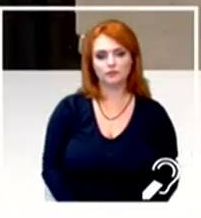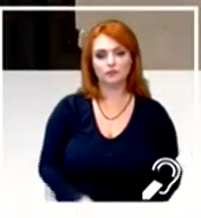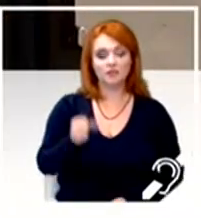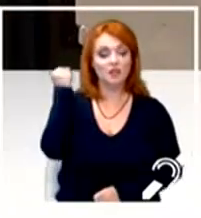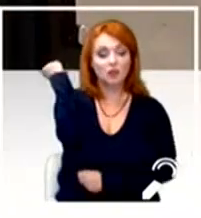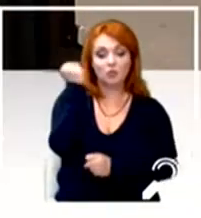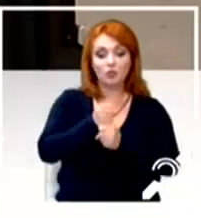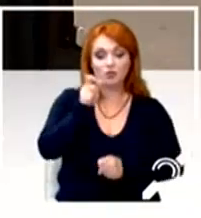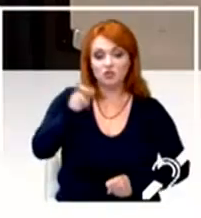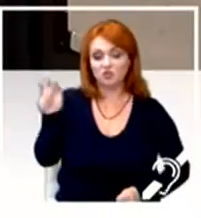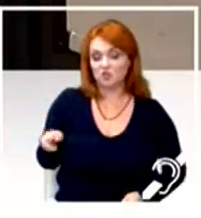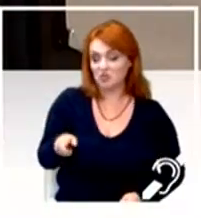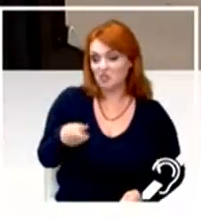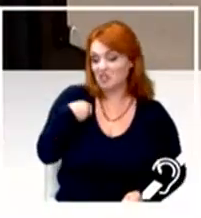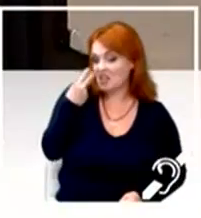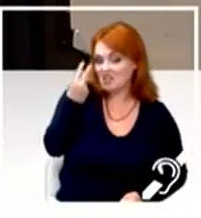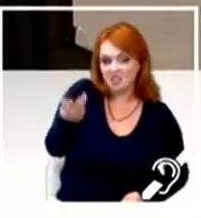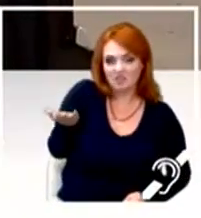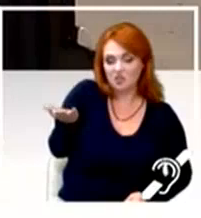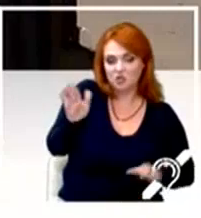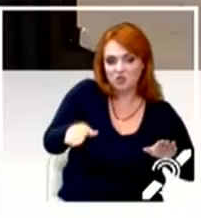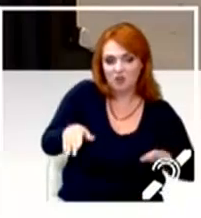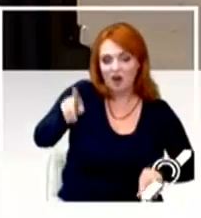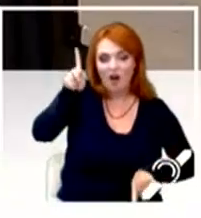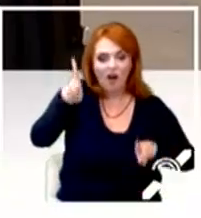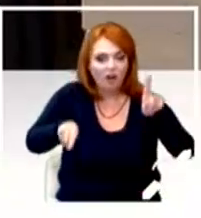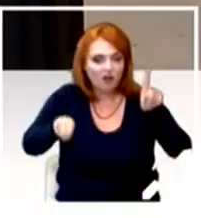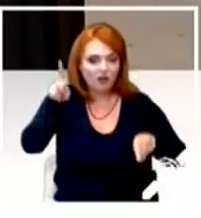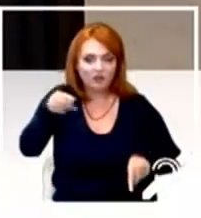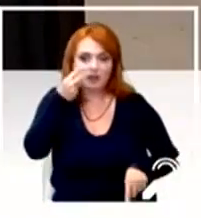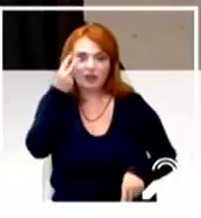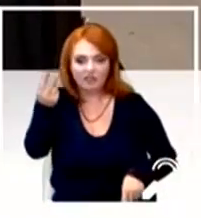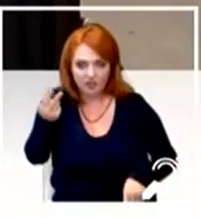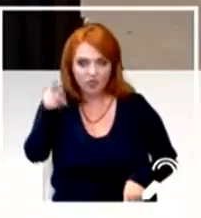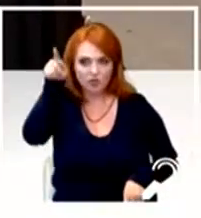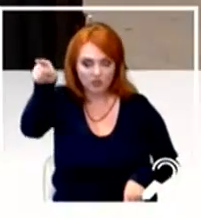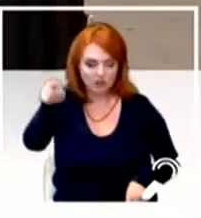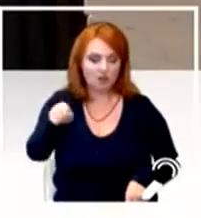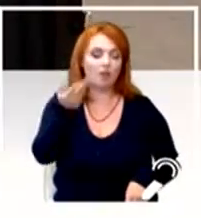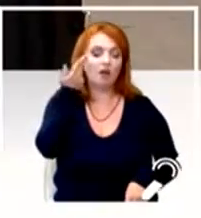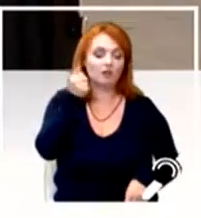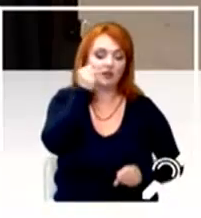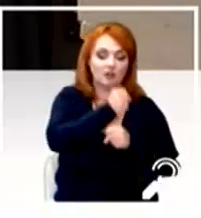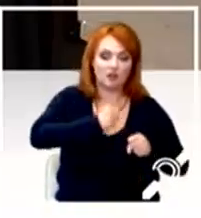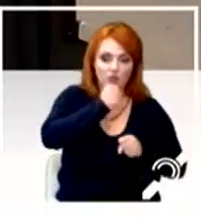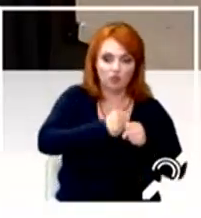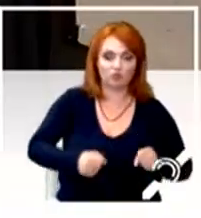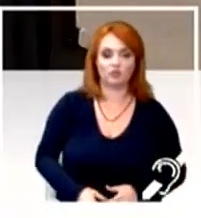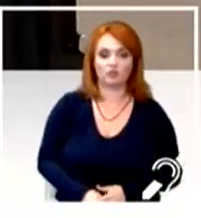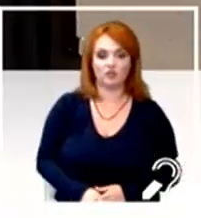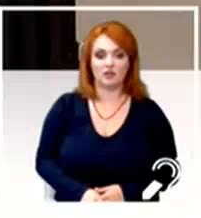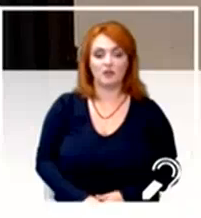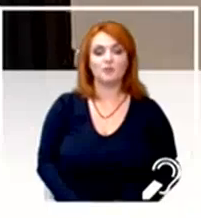Muncitori nu le văd practic deloc, sunt foarte rar în viziunea noastră să apar.